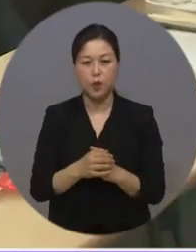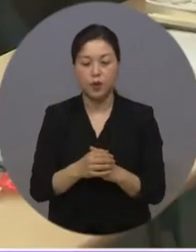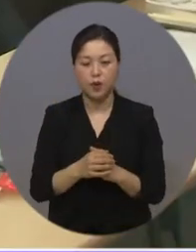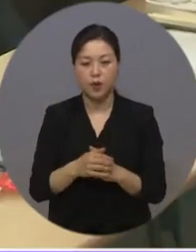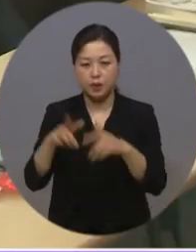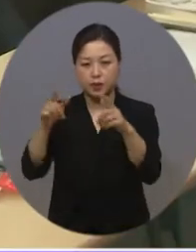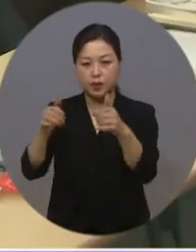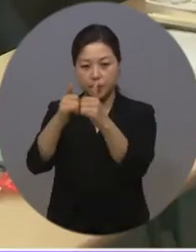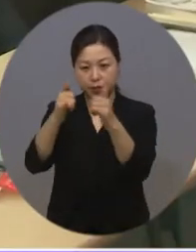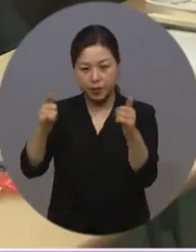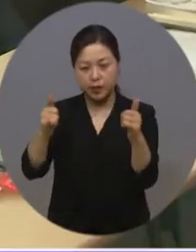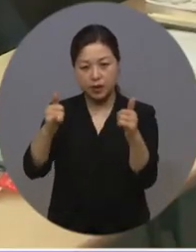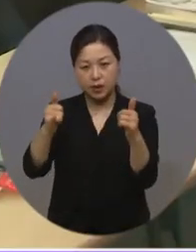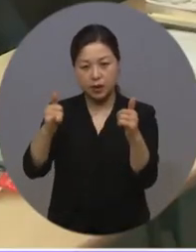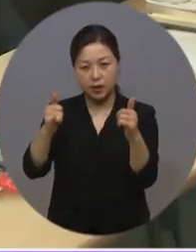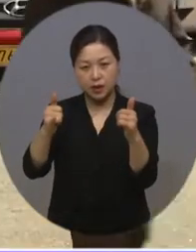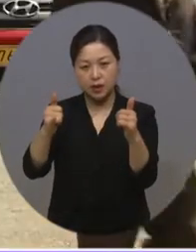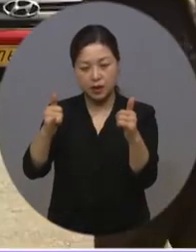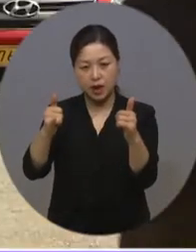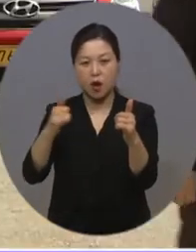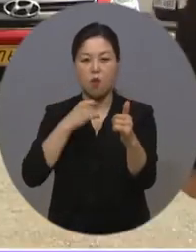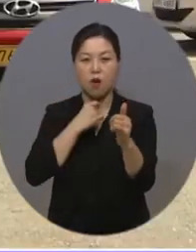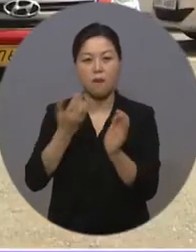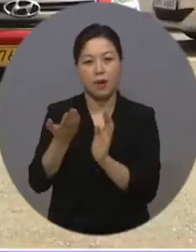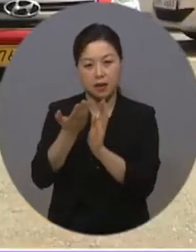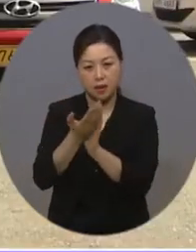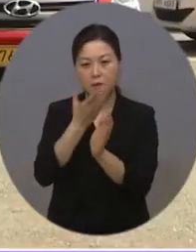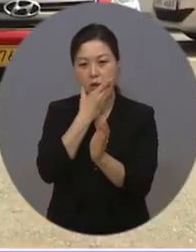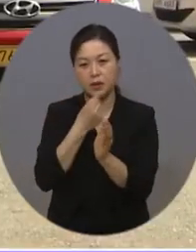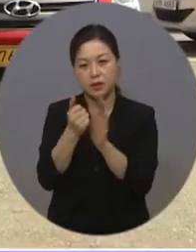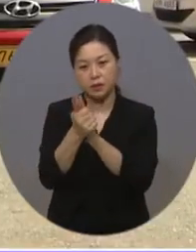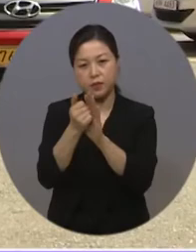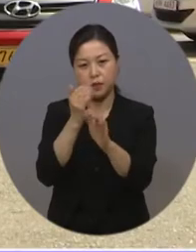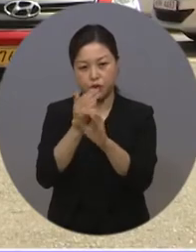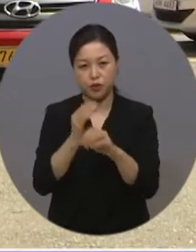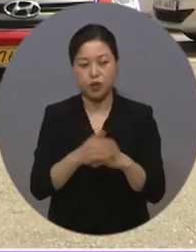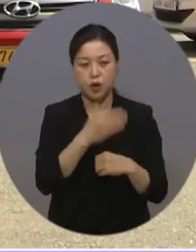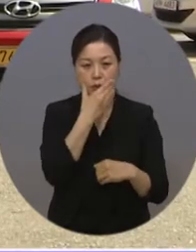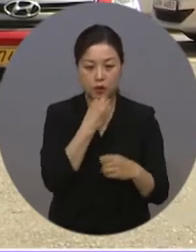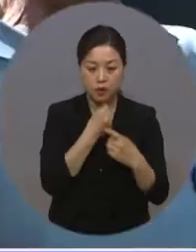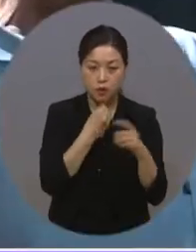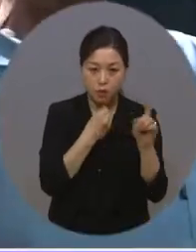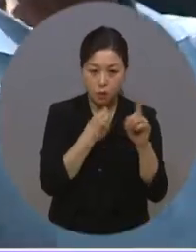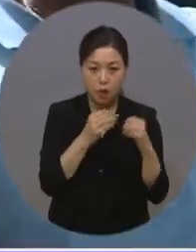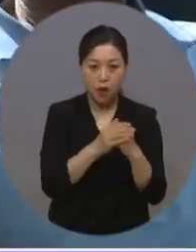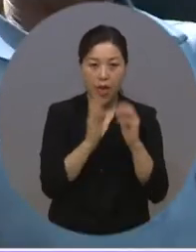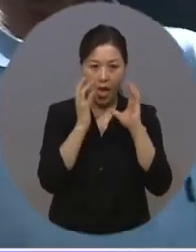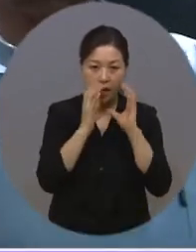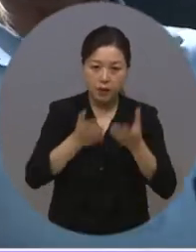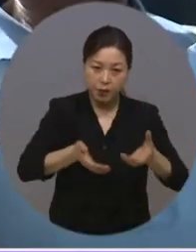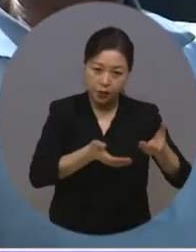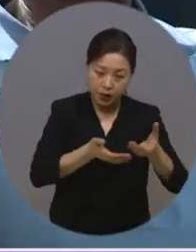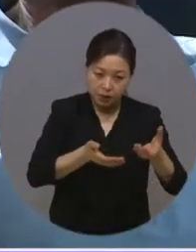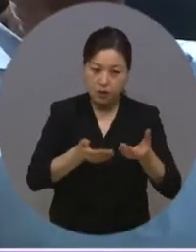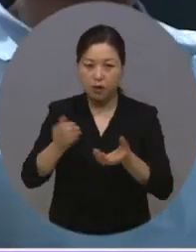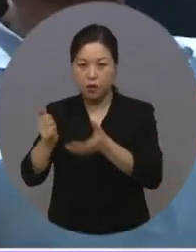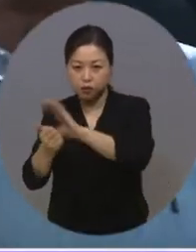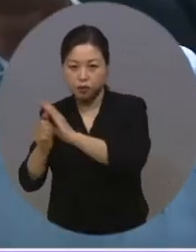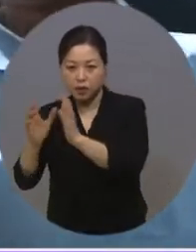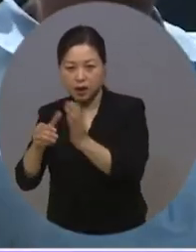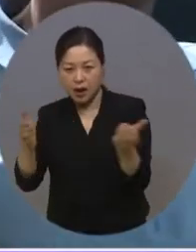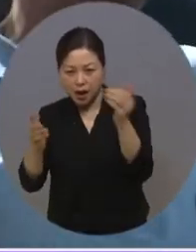있는 복지를 해드리고 있으나 그래서 저희 복지는 한마디로 요람에서 무덤까지 용 처 만 복지 를